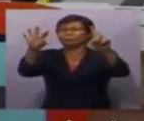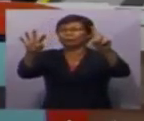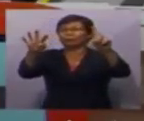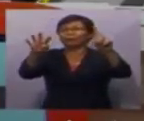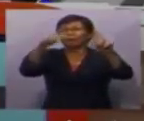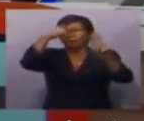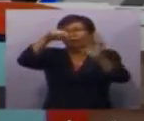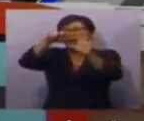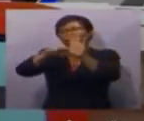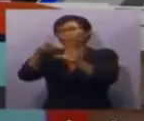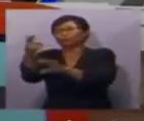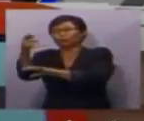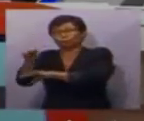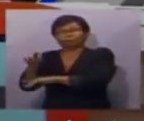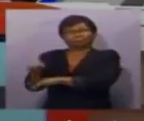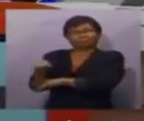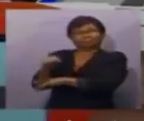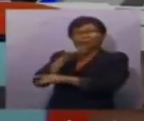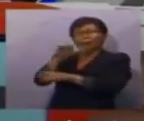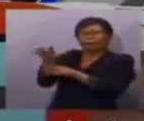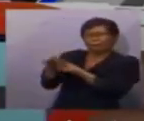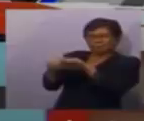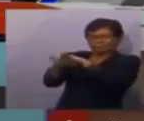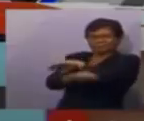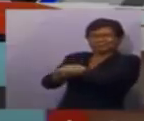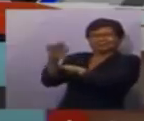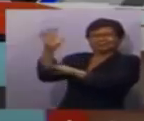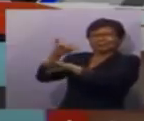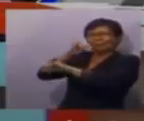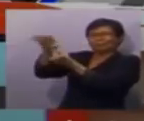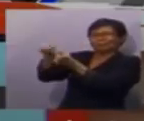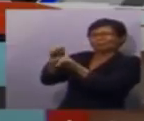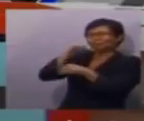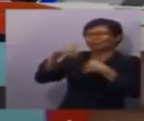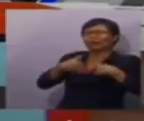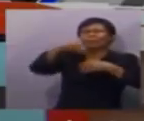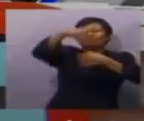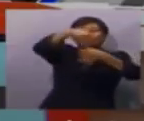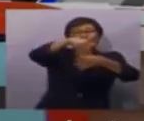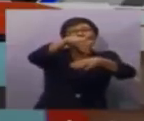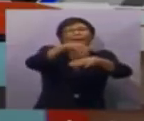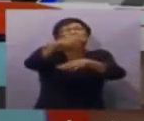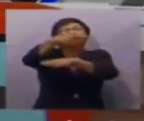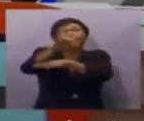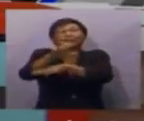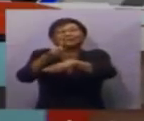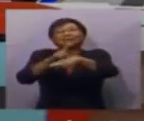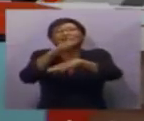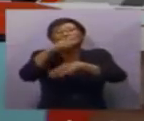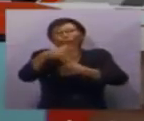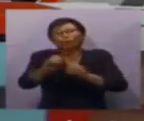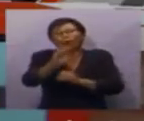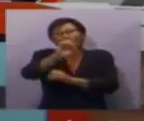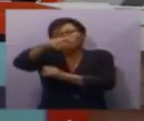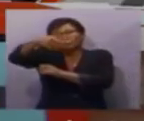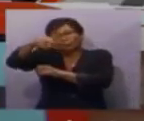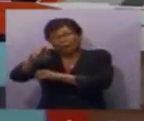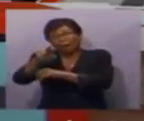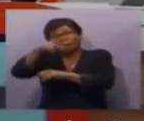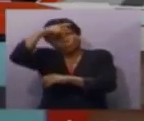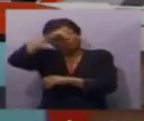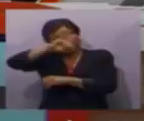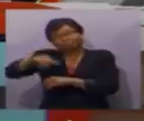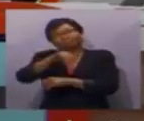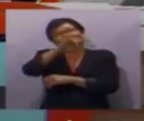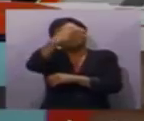1,394 bagi kerusi DUN yang tidak masuk negeri Sarawak sebenarnya. Pada sidang media yang diadakan di Ibu Pejabat SPR Putrajaya itu juga,